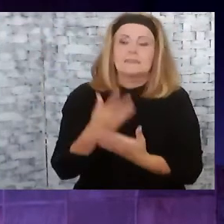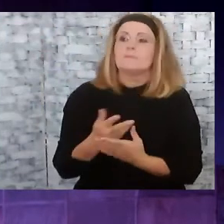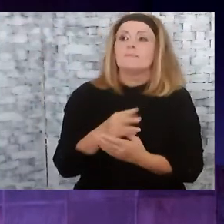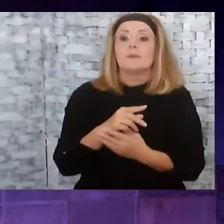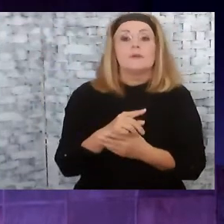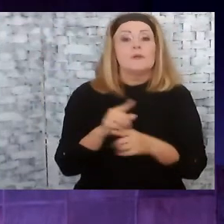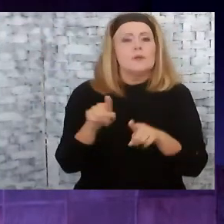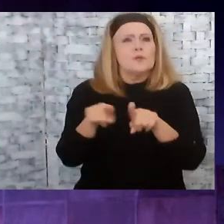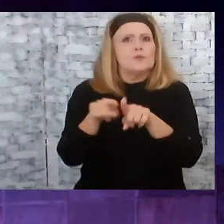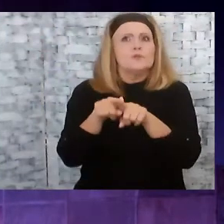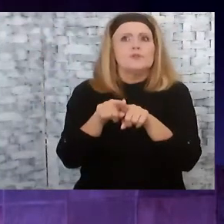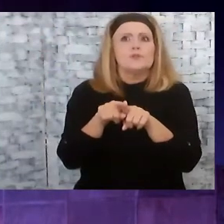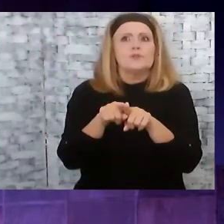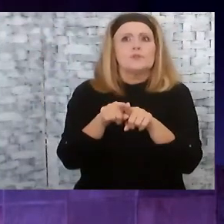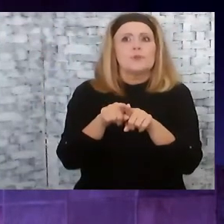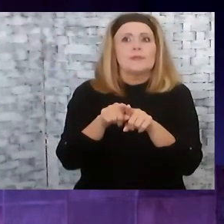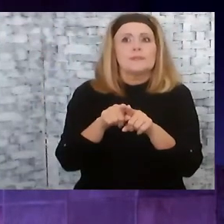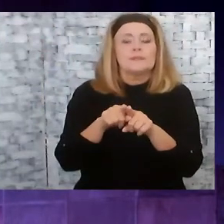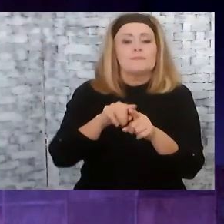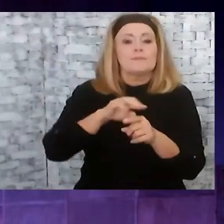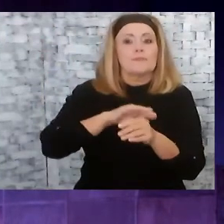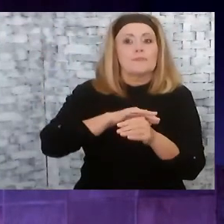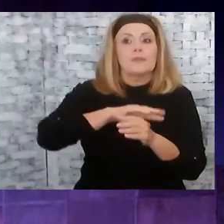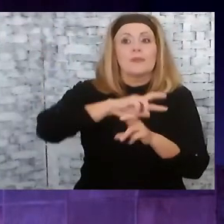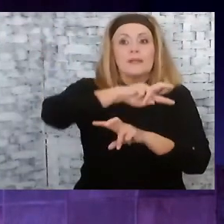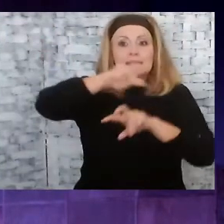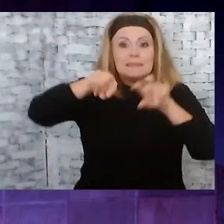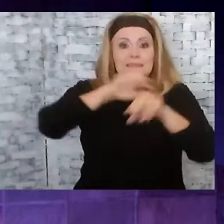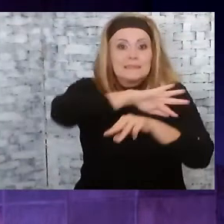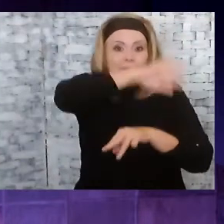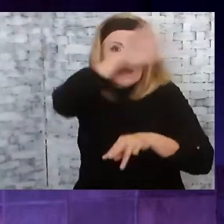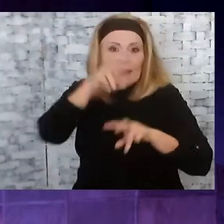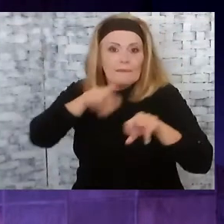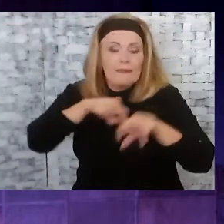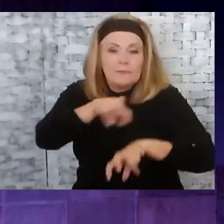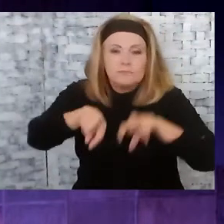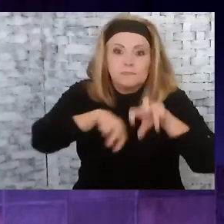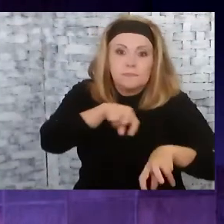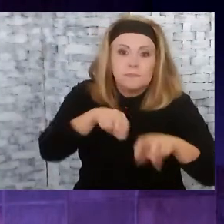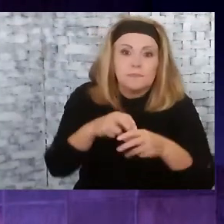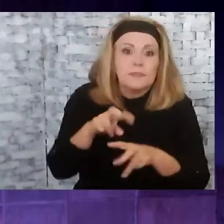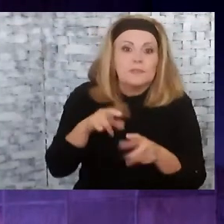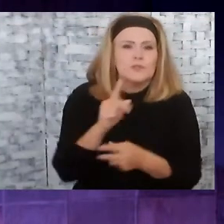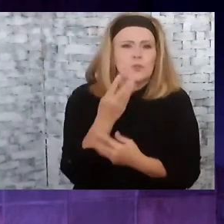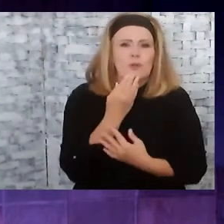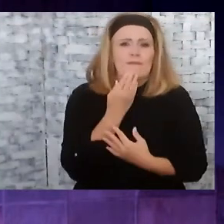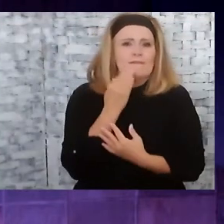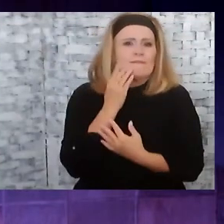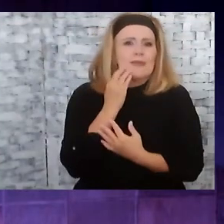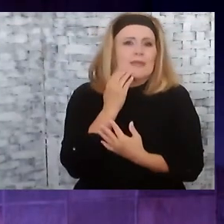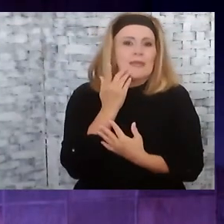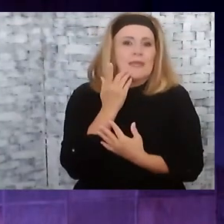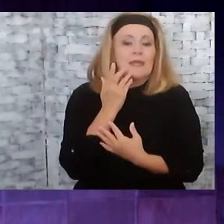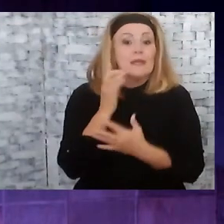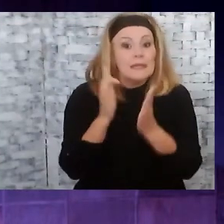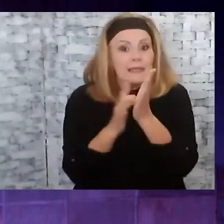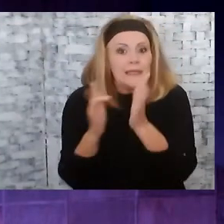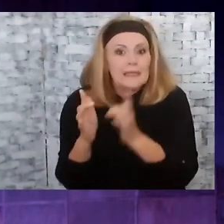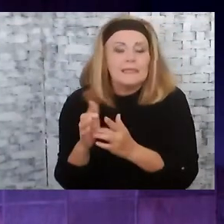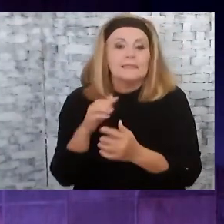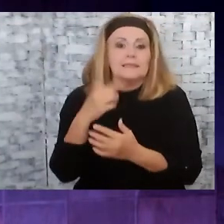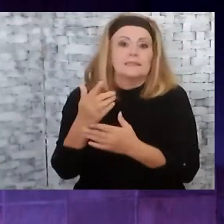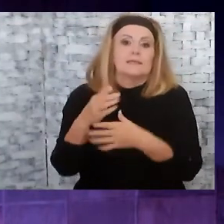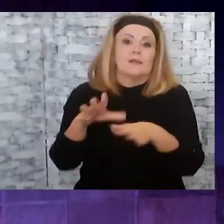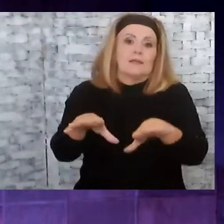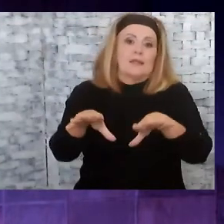hierso, sodat jy Jesus kan ontdek, wie Jesus is. Maar wanneer jy Jesus ontdek, ontdek jy die lewe. Dis hoekom